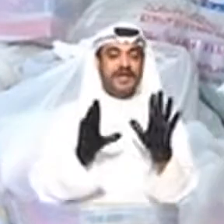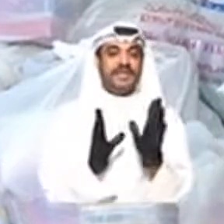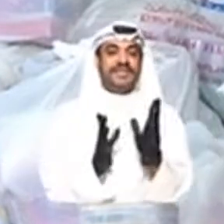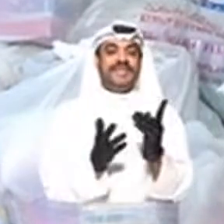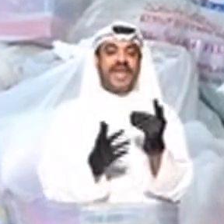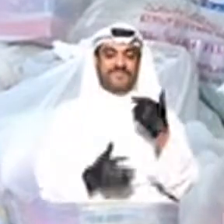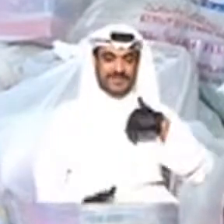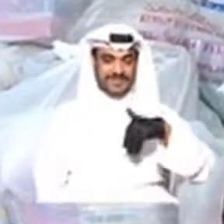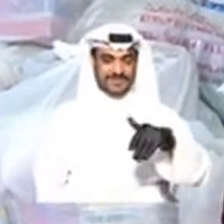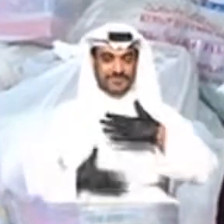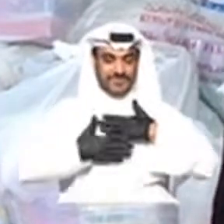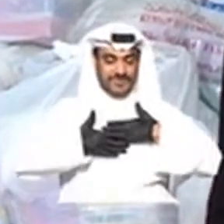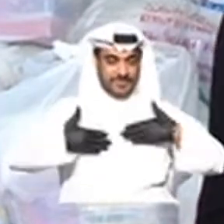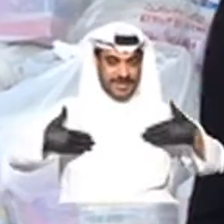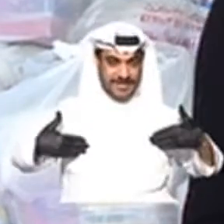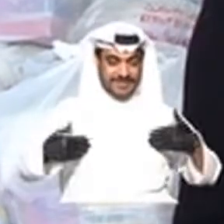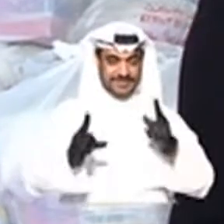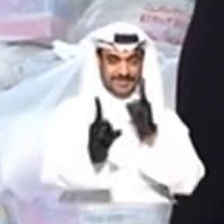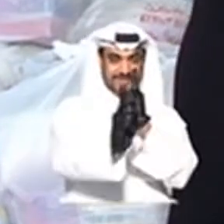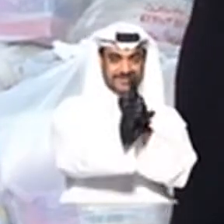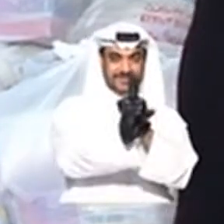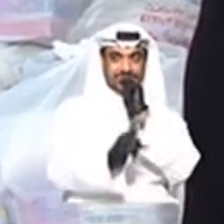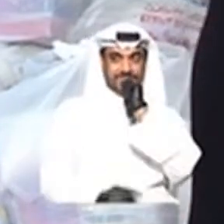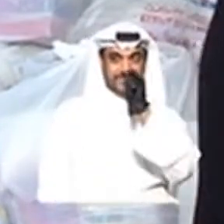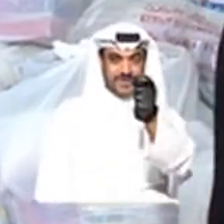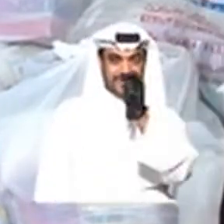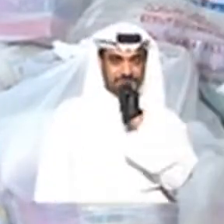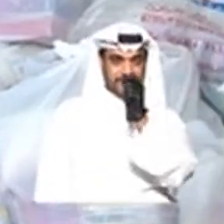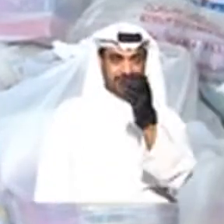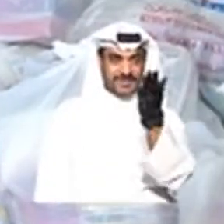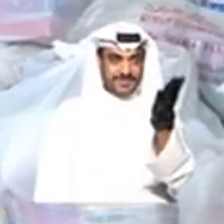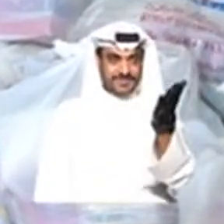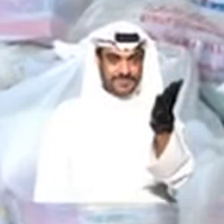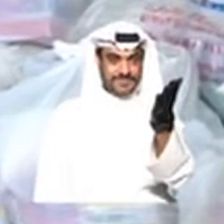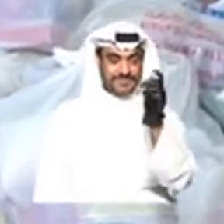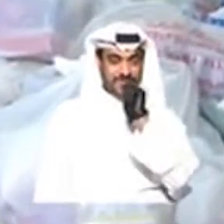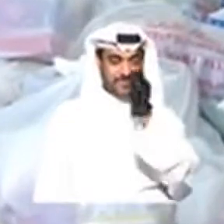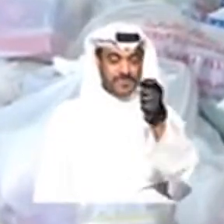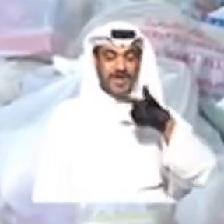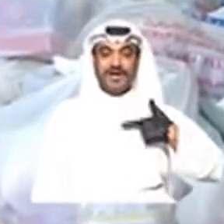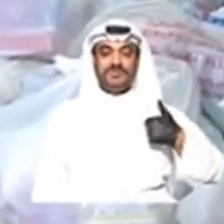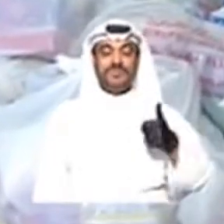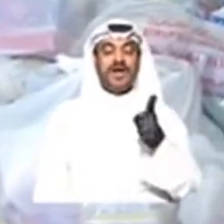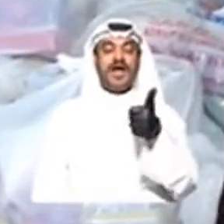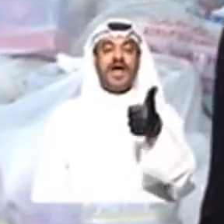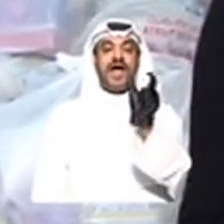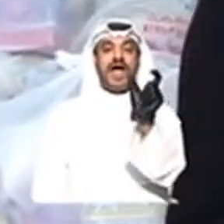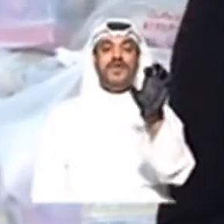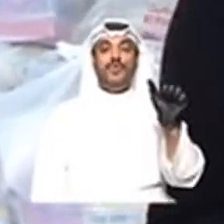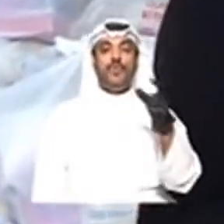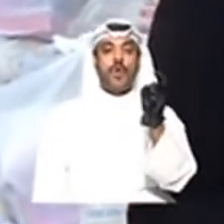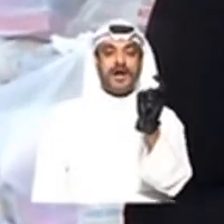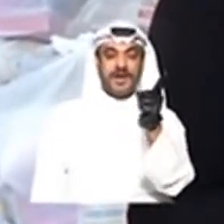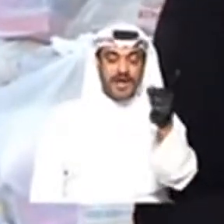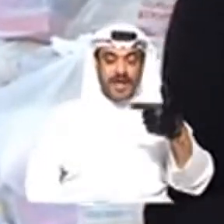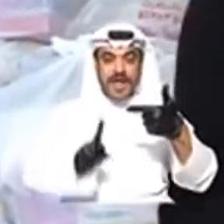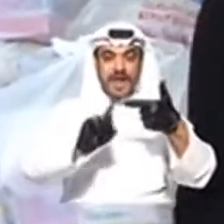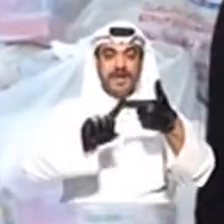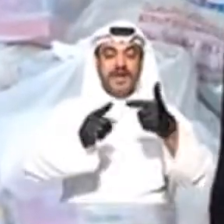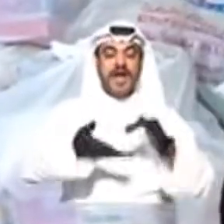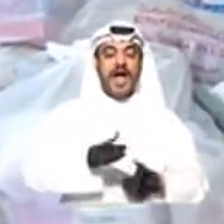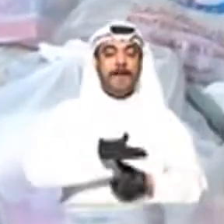الملامح، يسعدنا أن نستضيف معنا السيد أنور الحساوي، نائب رئيس مجلس إدارة جمعية الهلال